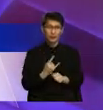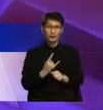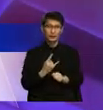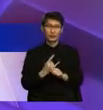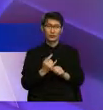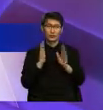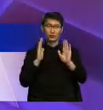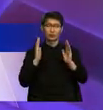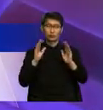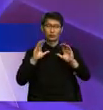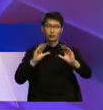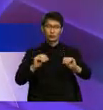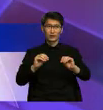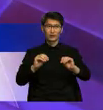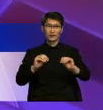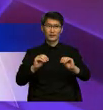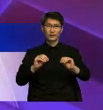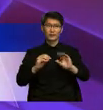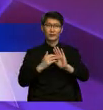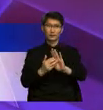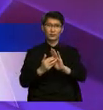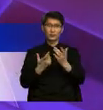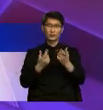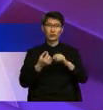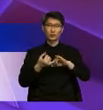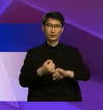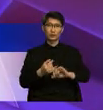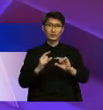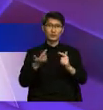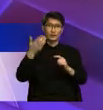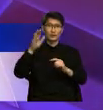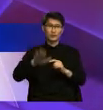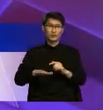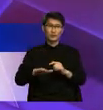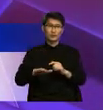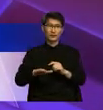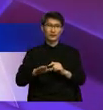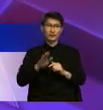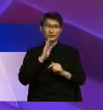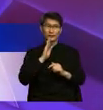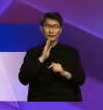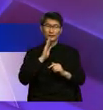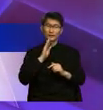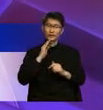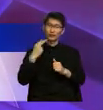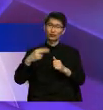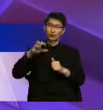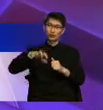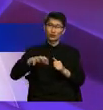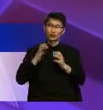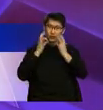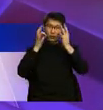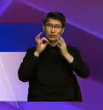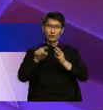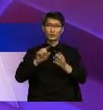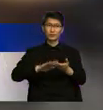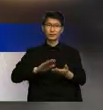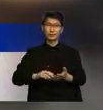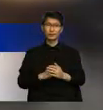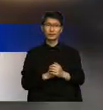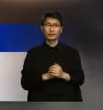학업 중단이 많이 예방되고 꼭 이게 그렇지는 않기는 한데 그건 사실 시도교육청이 노력하는 부분이라고 보시면 될 것